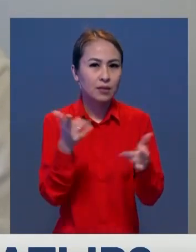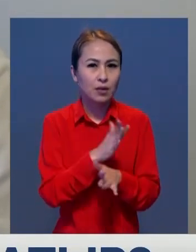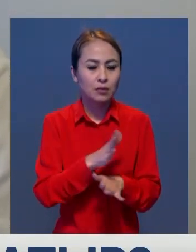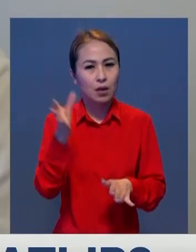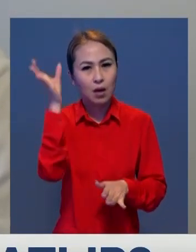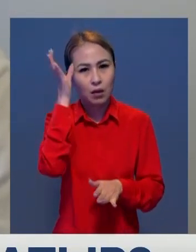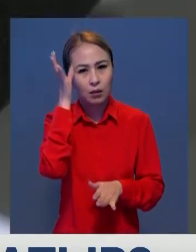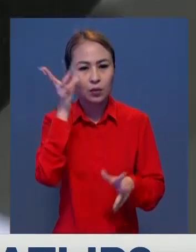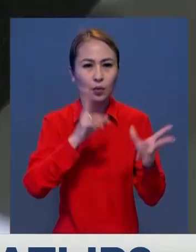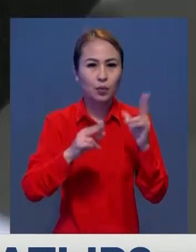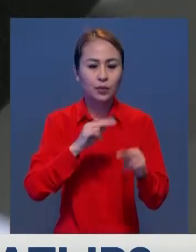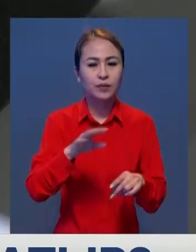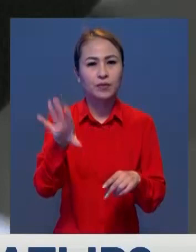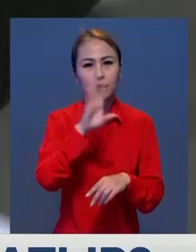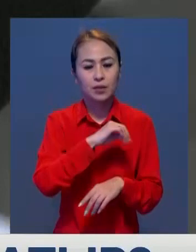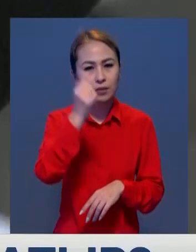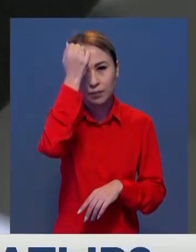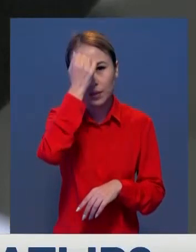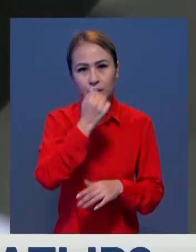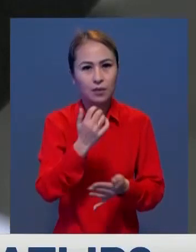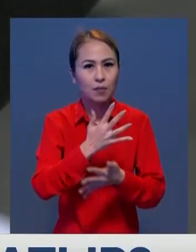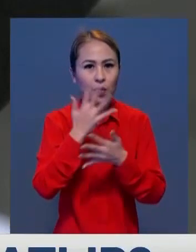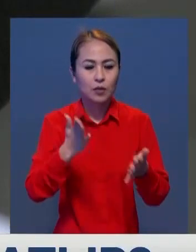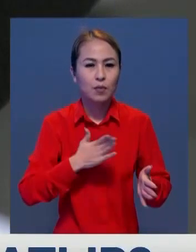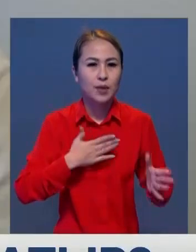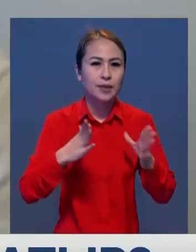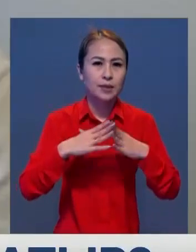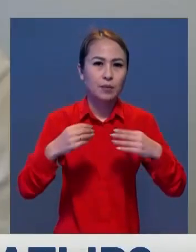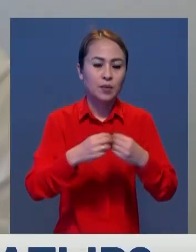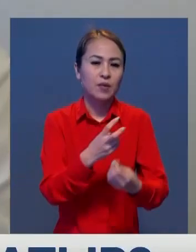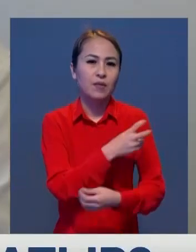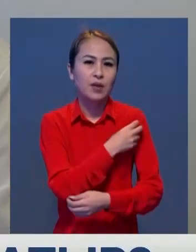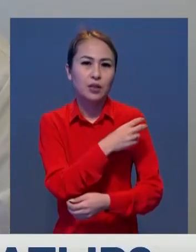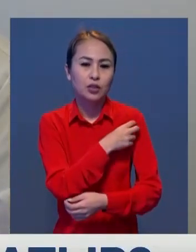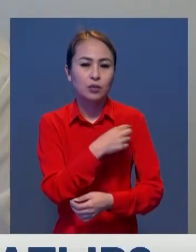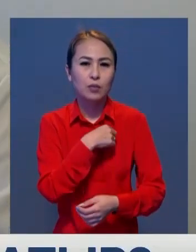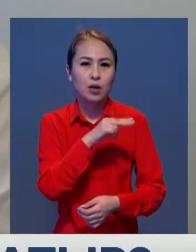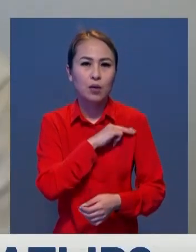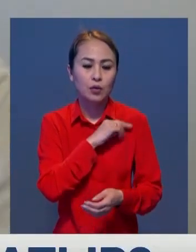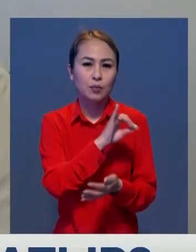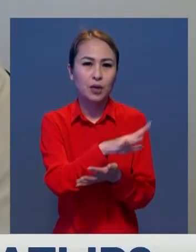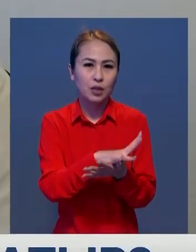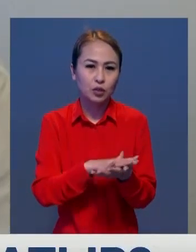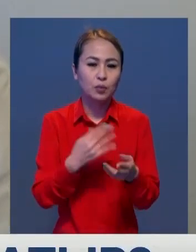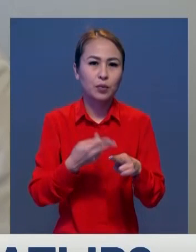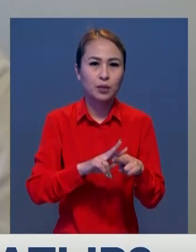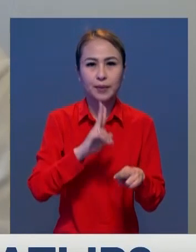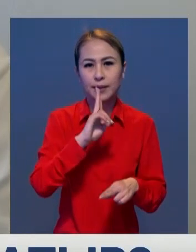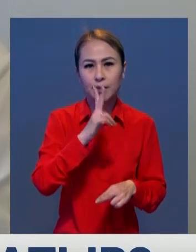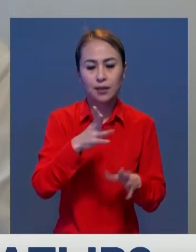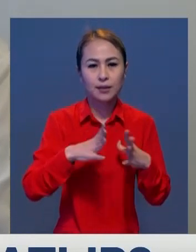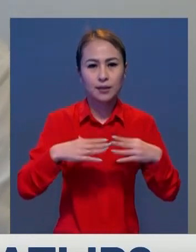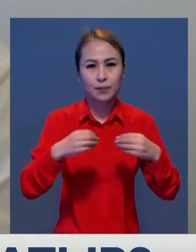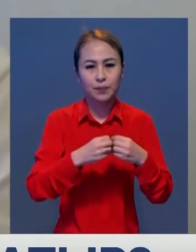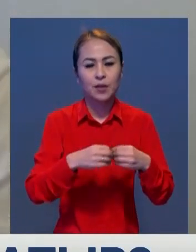Академияма, ұстаздарыма алғысым шексіз. Мен мұнда отбасылық дәрігер ретінде жұмысымды жалғастыруды ұйғардым. Сол үшін 3 жыл